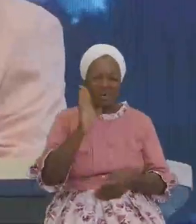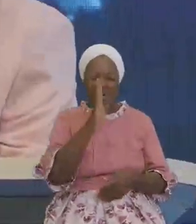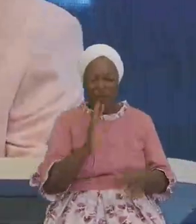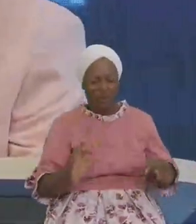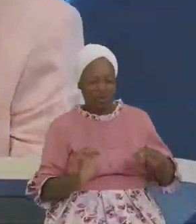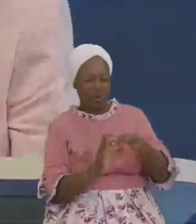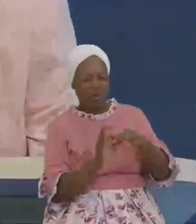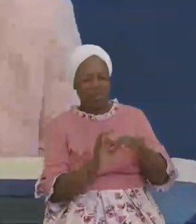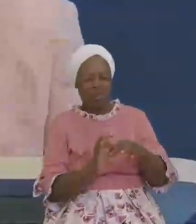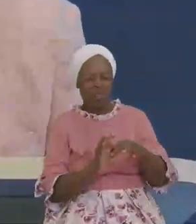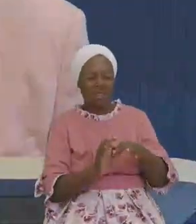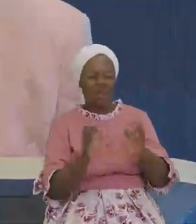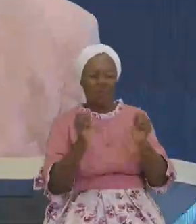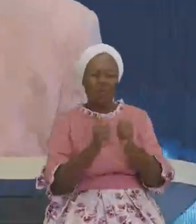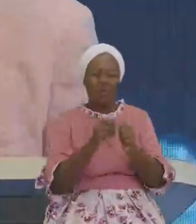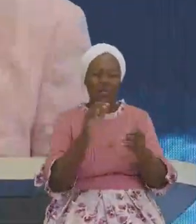Et quiconque est ici